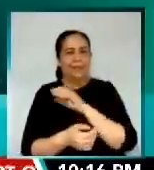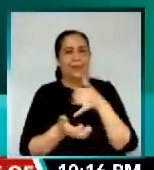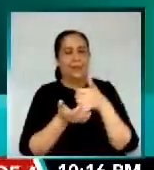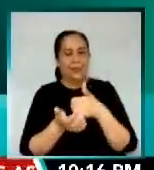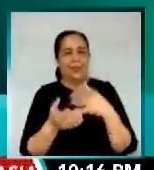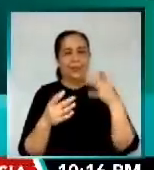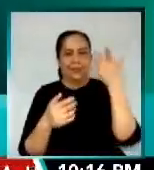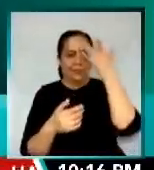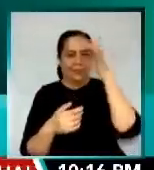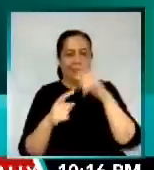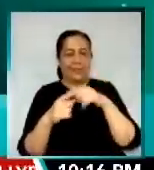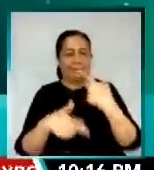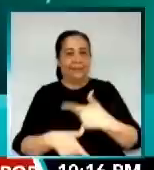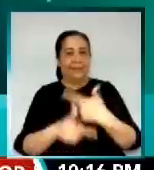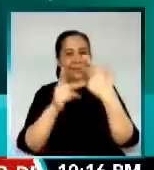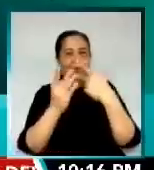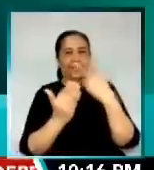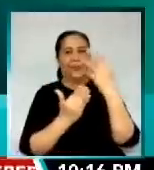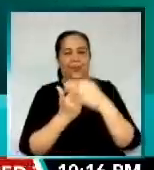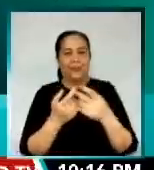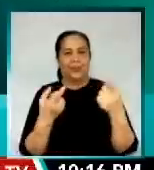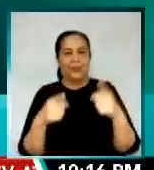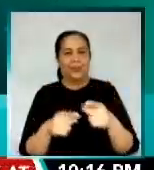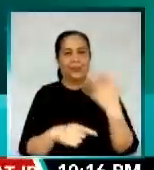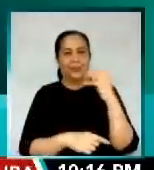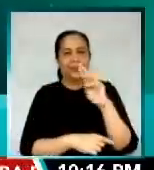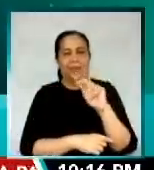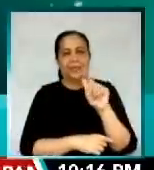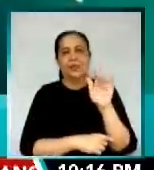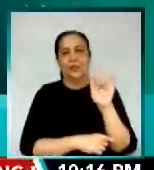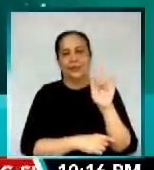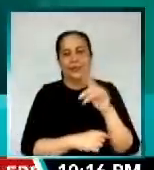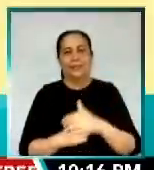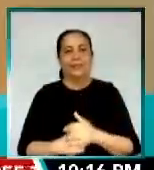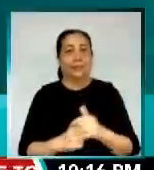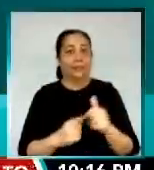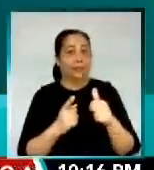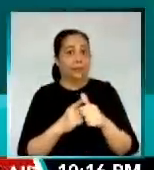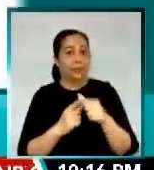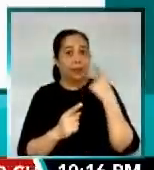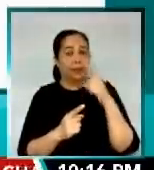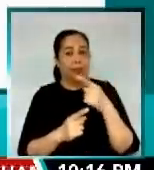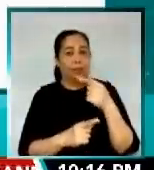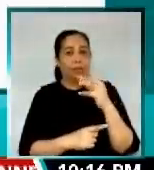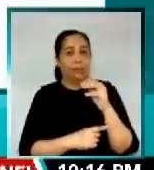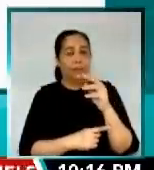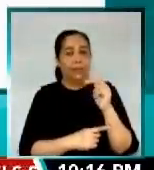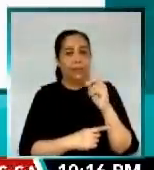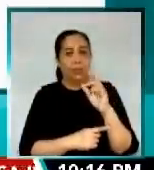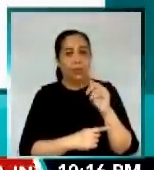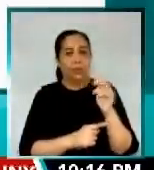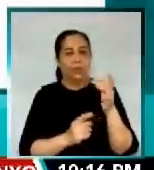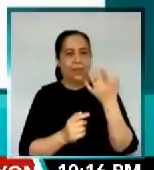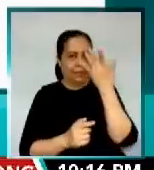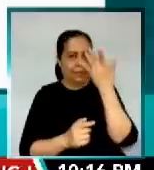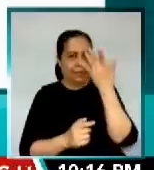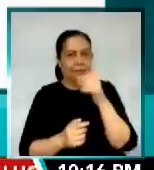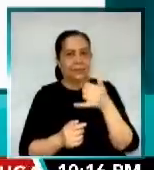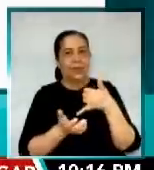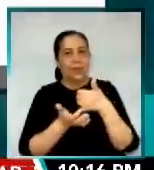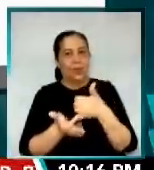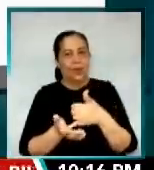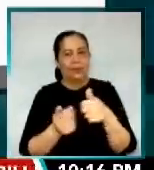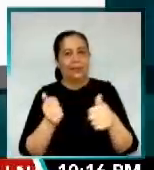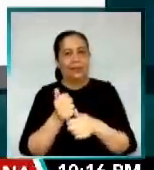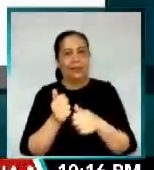virtual ceremony na ginanap noong March 25. Una ay para sa GMA Network Excellence Awards sa ilalim ng